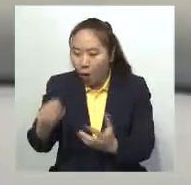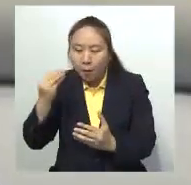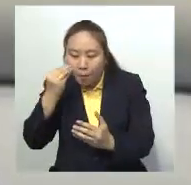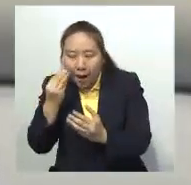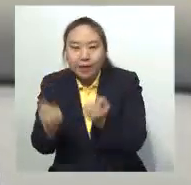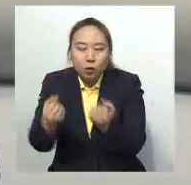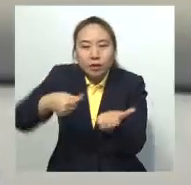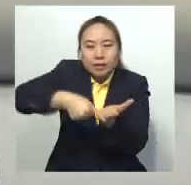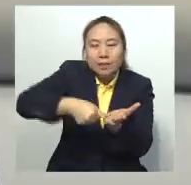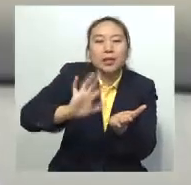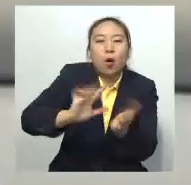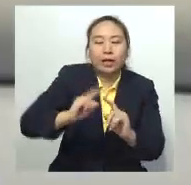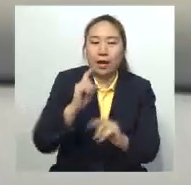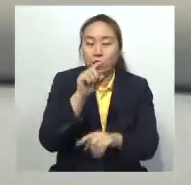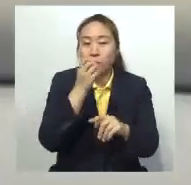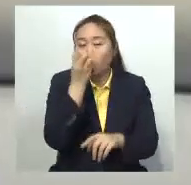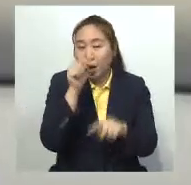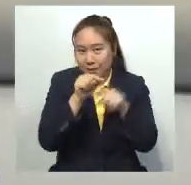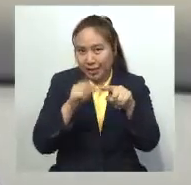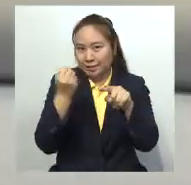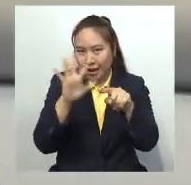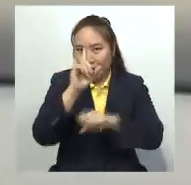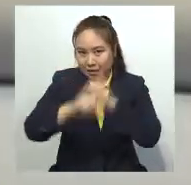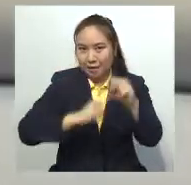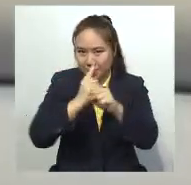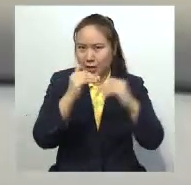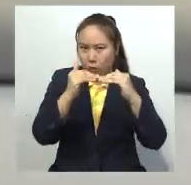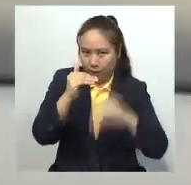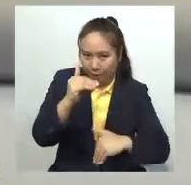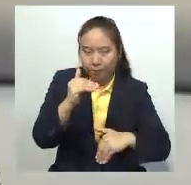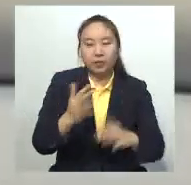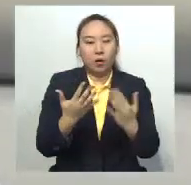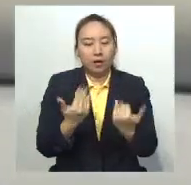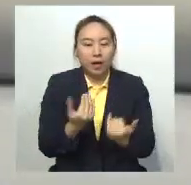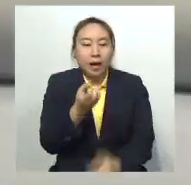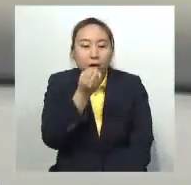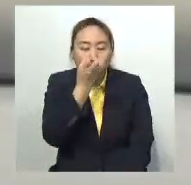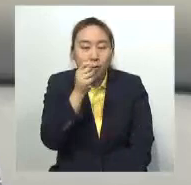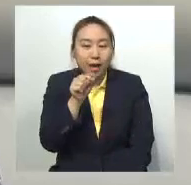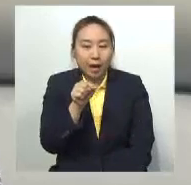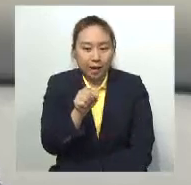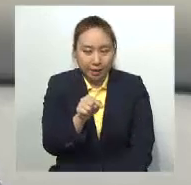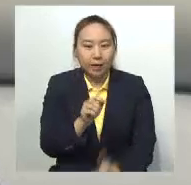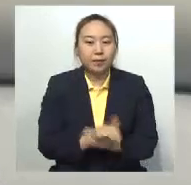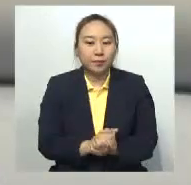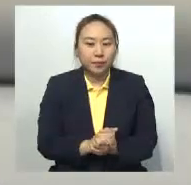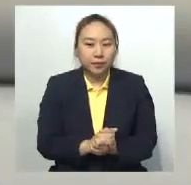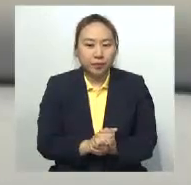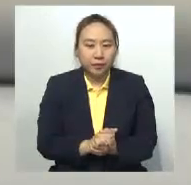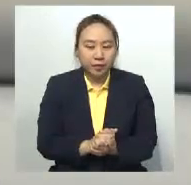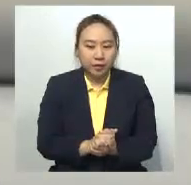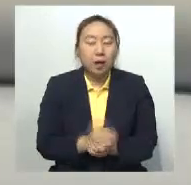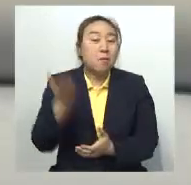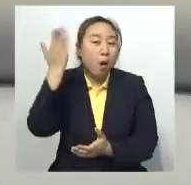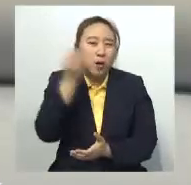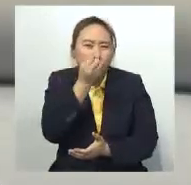าไม่เกินร้อยละ15ต่อปีนะซึ่งทำให้อัตราดอกเบี้ยที่เขาโดนไหมเนี่ยแถวบ้านโดนไหมเดิมแพงๆ